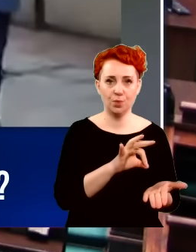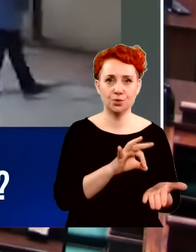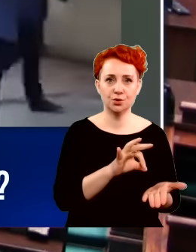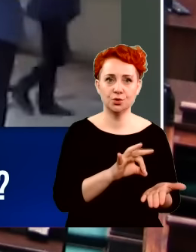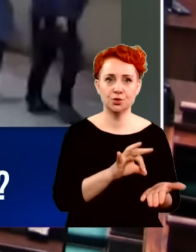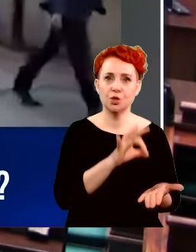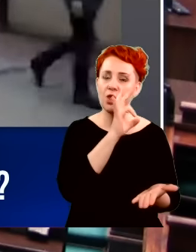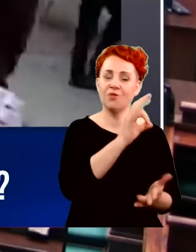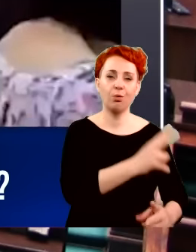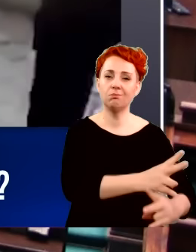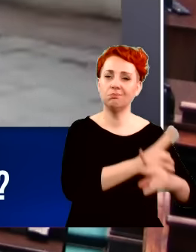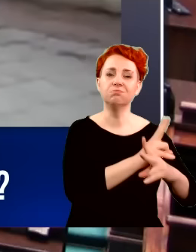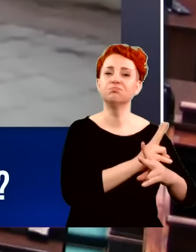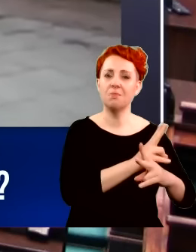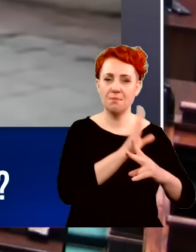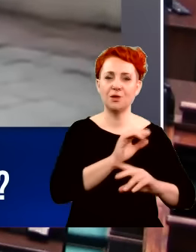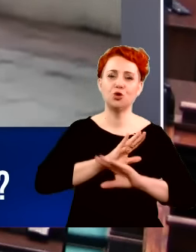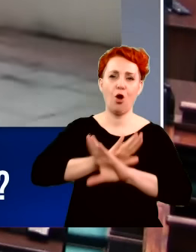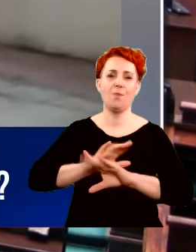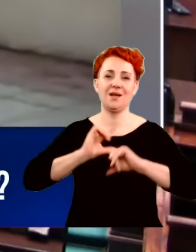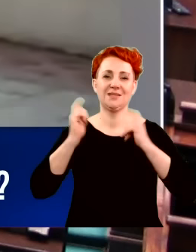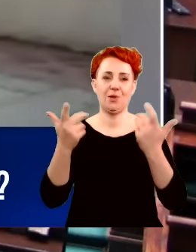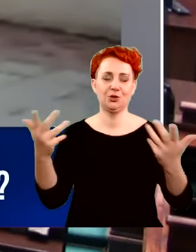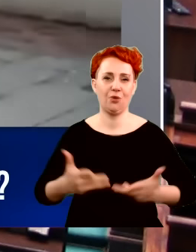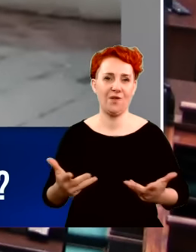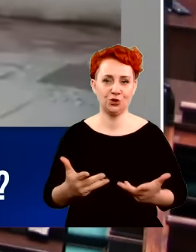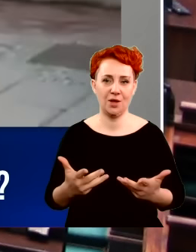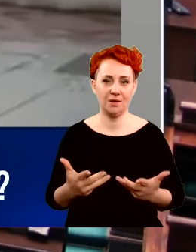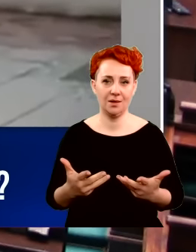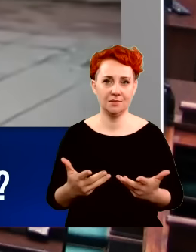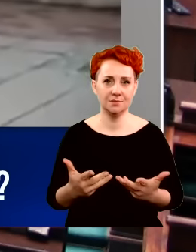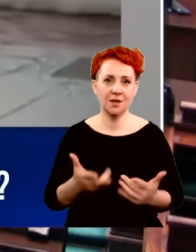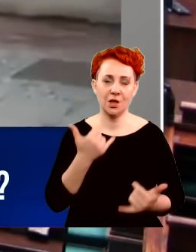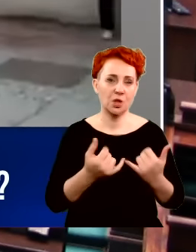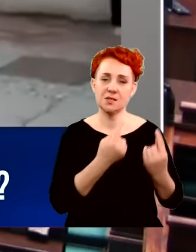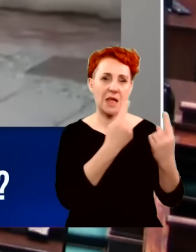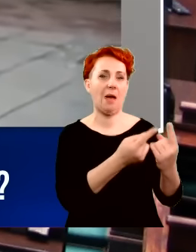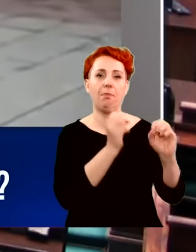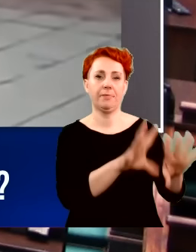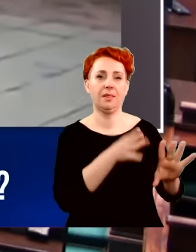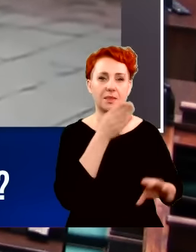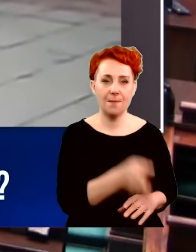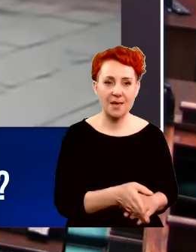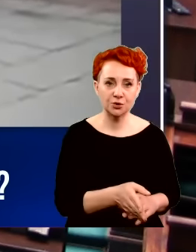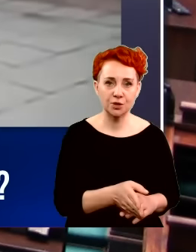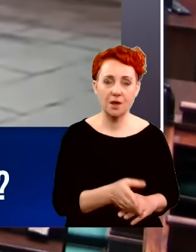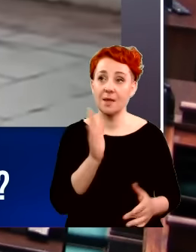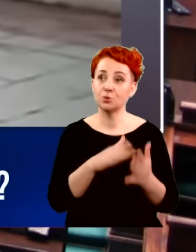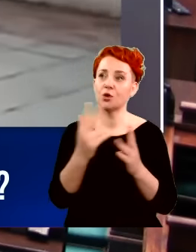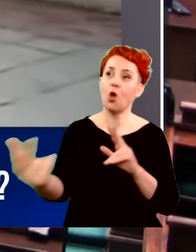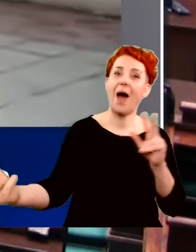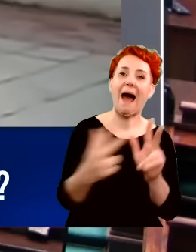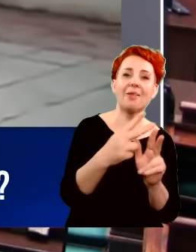niezawisłości będzie broniło całe Stowarzyszenie i że nie zostaną pozostawieni sami sobie zostaną zaatakowani za to że